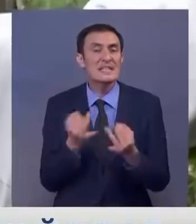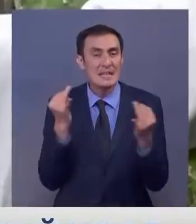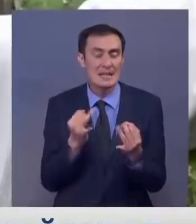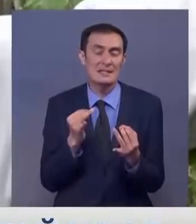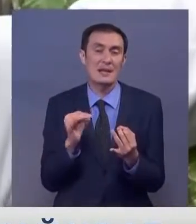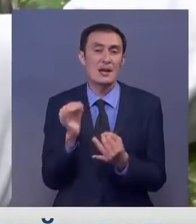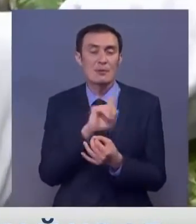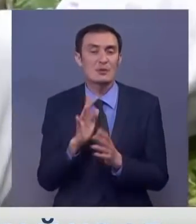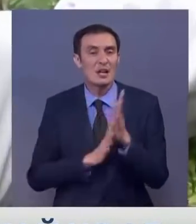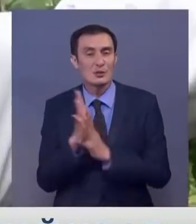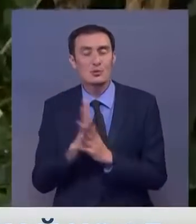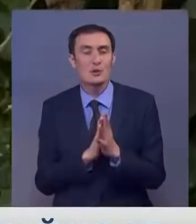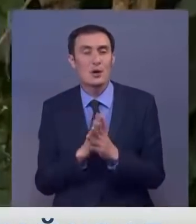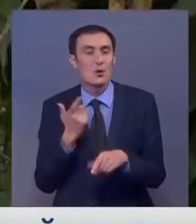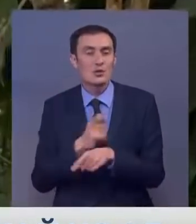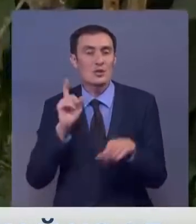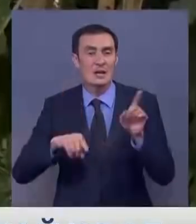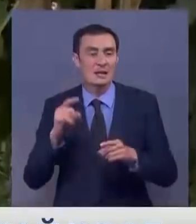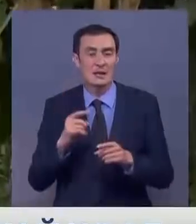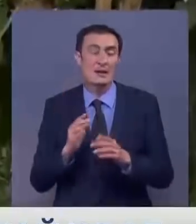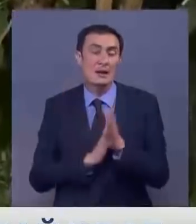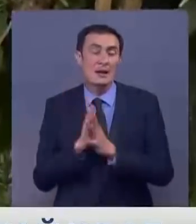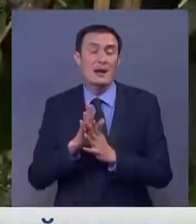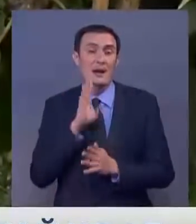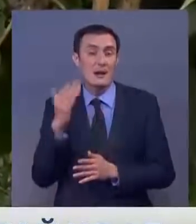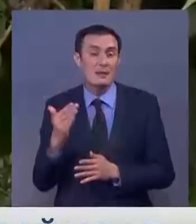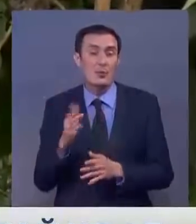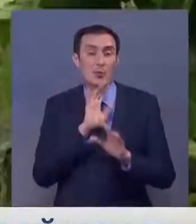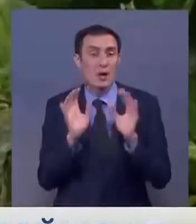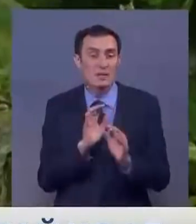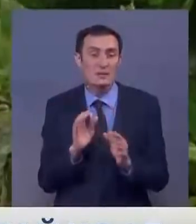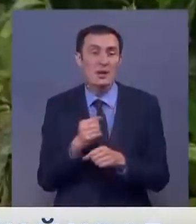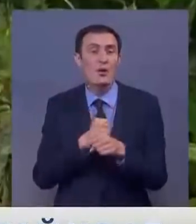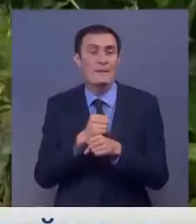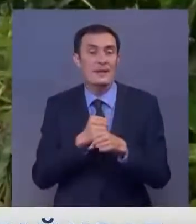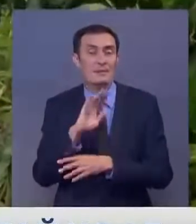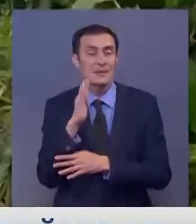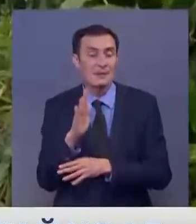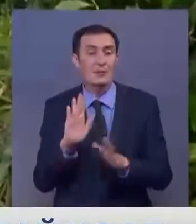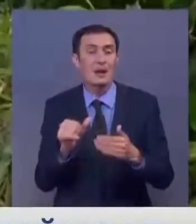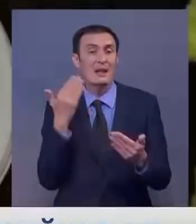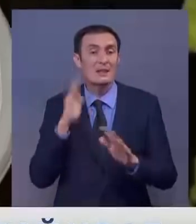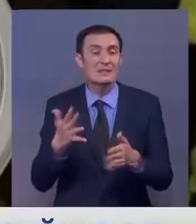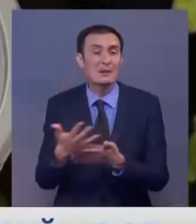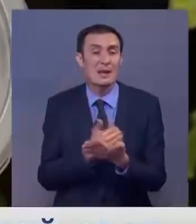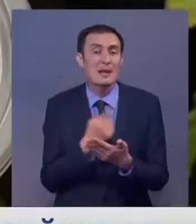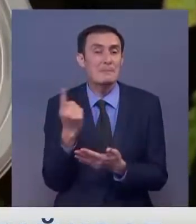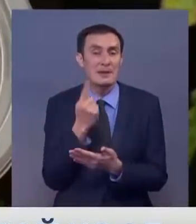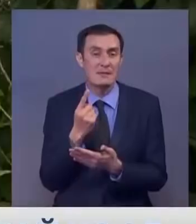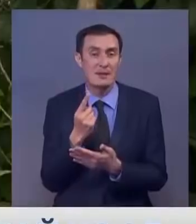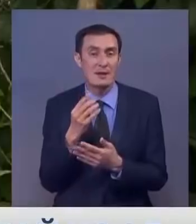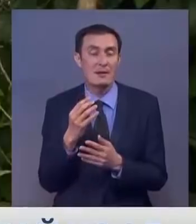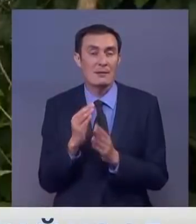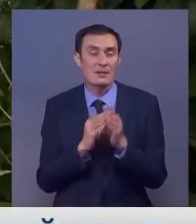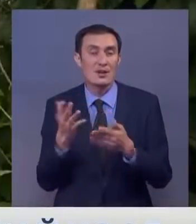как здесь растут экзотические виды. Арика Тачетдинова, например, ухаживает за кофейным деревом. Только недавно собрала первые плоды.